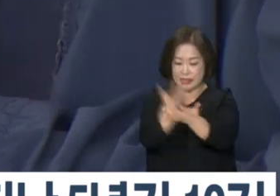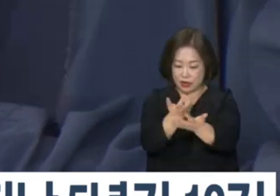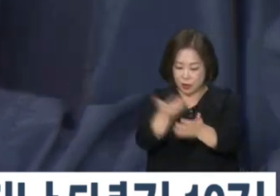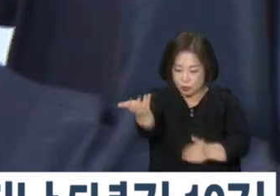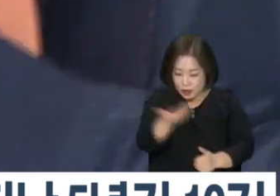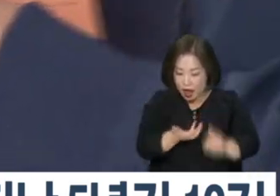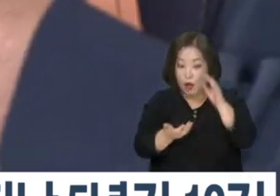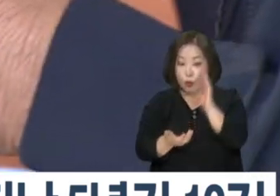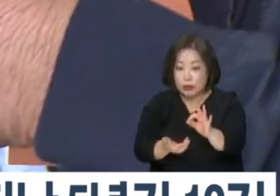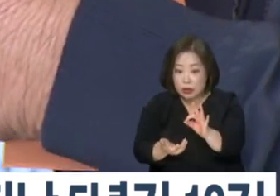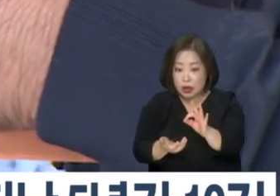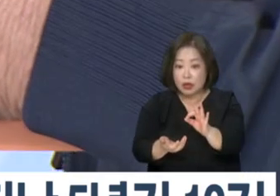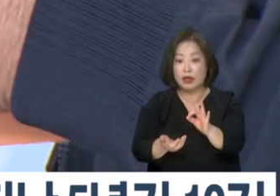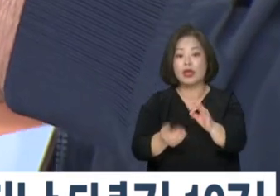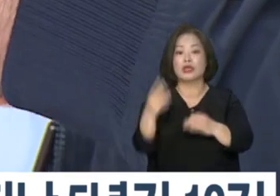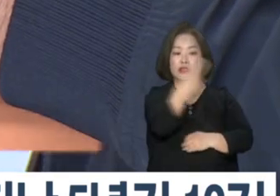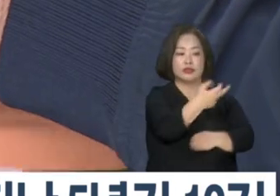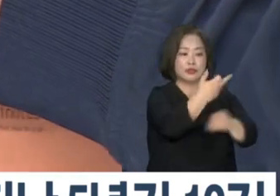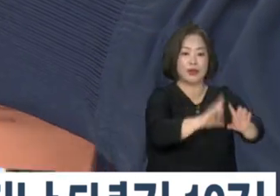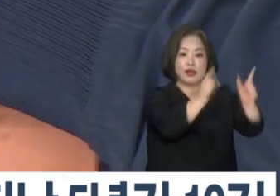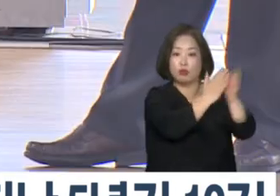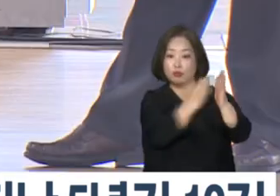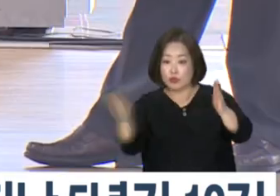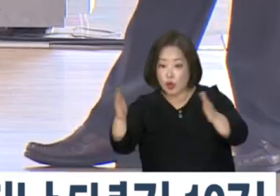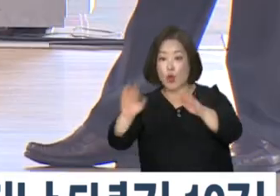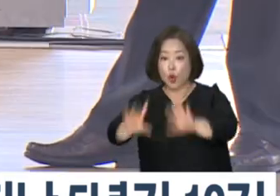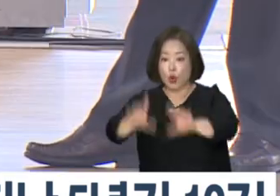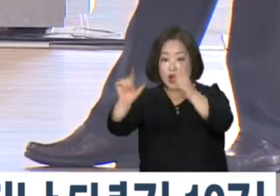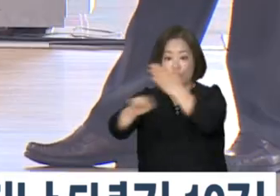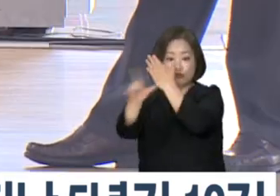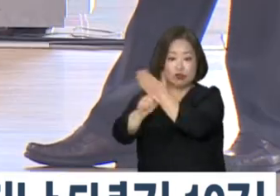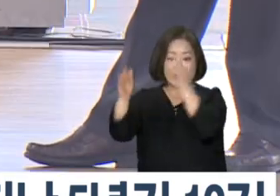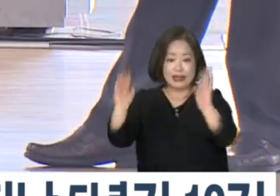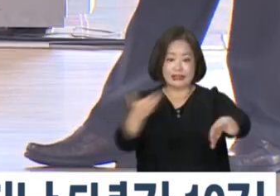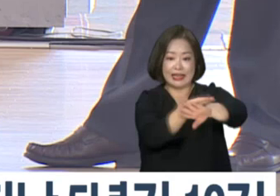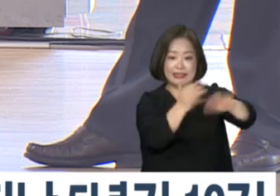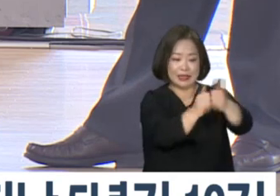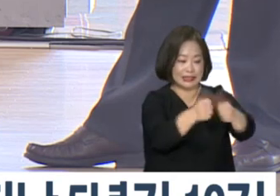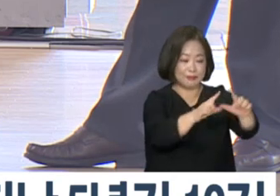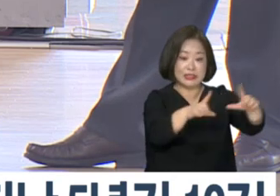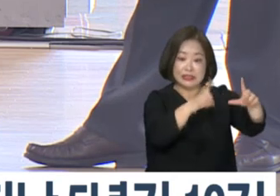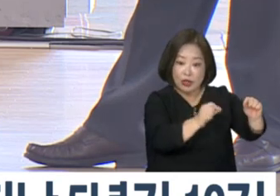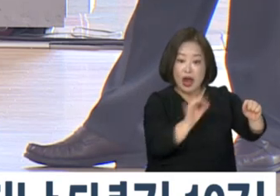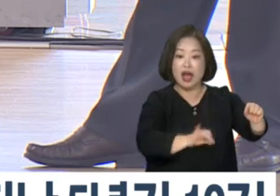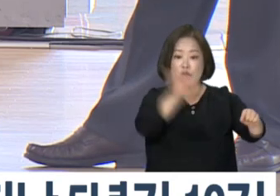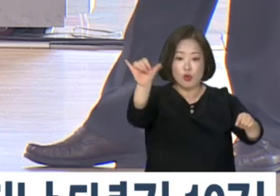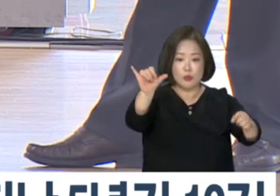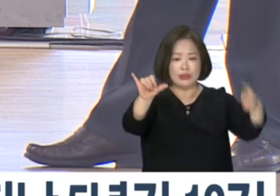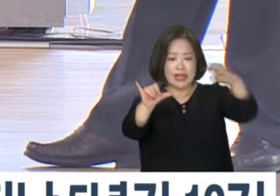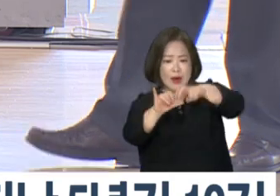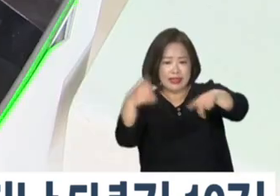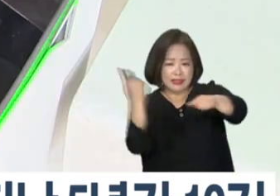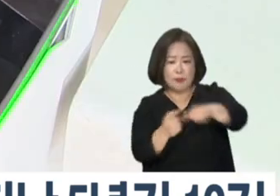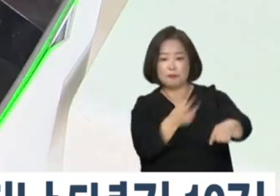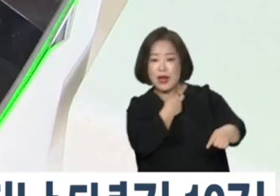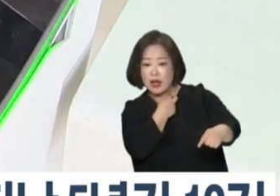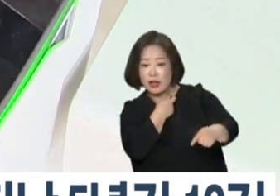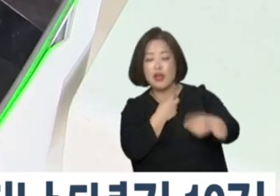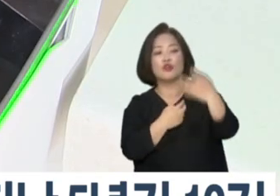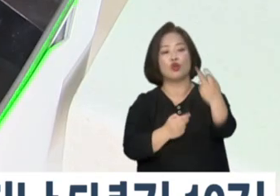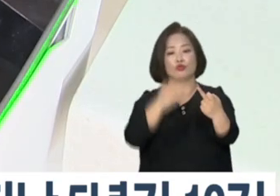자료에 따르면 2018년부터 올해 9월까지 타인의 신분증으로 항공편을 이용하다가 적발된 사례는